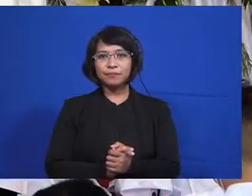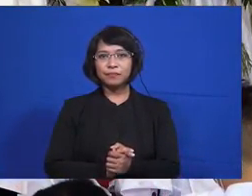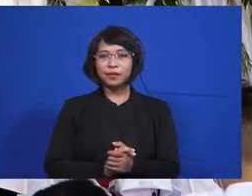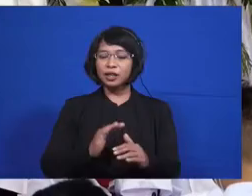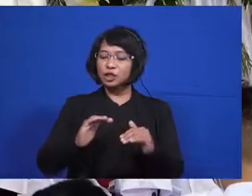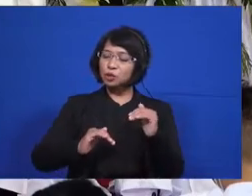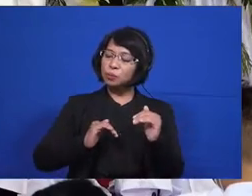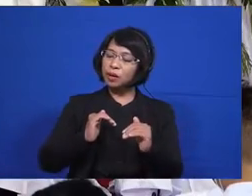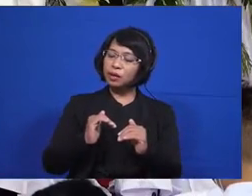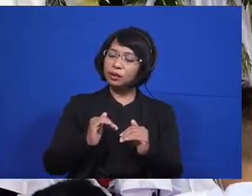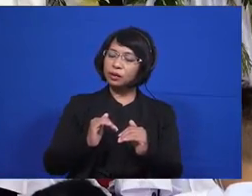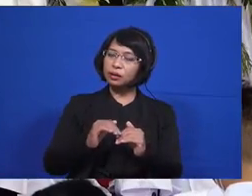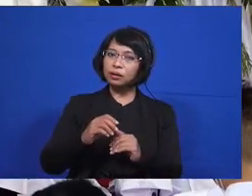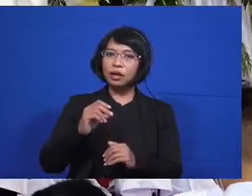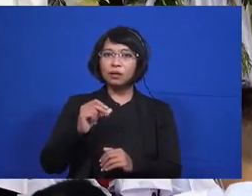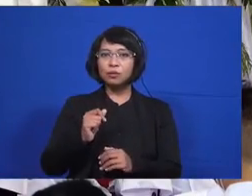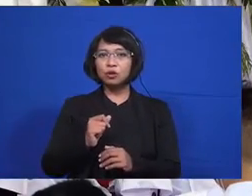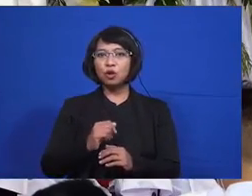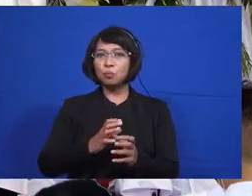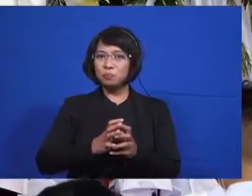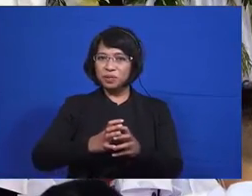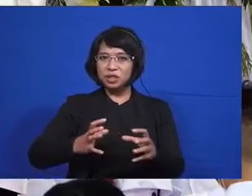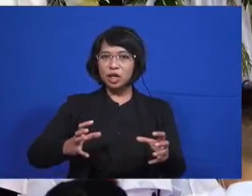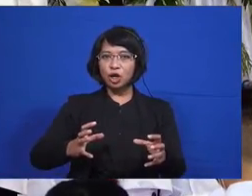semakin besar pula bantuan yang kami butuhkan.